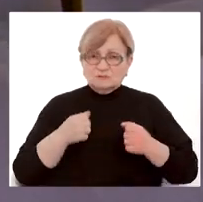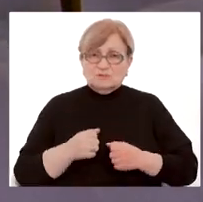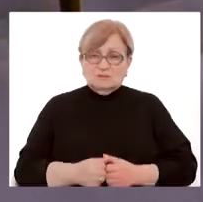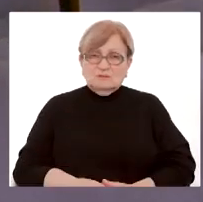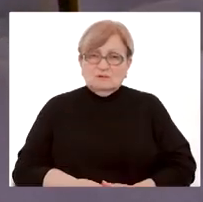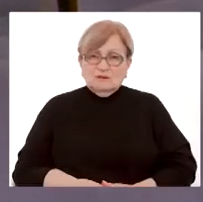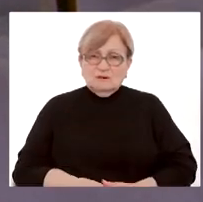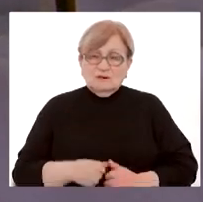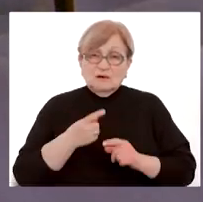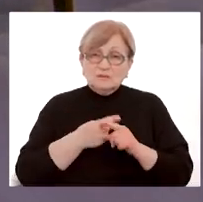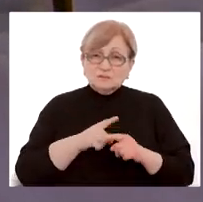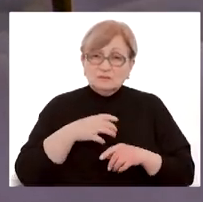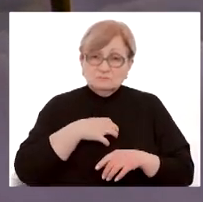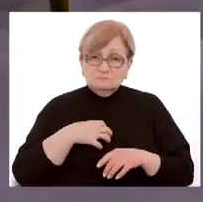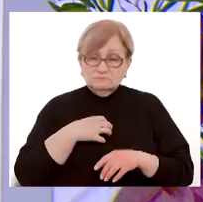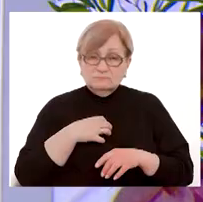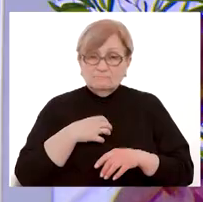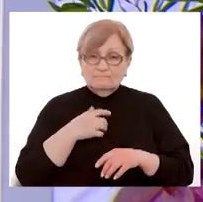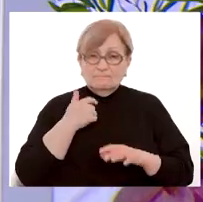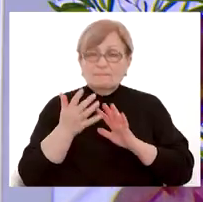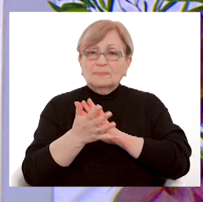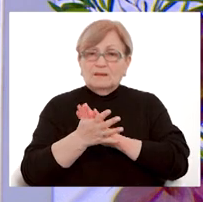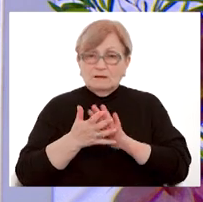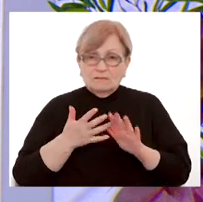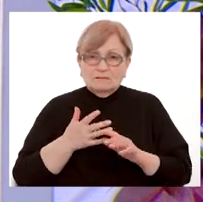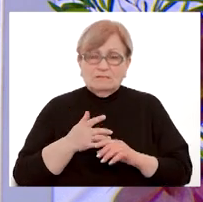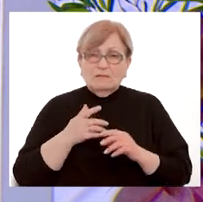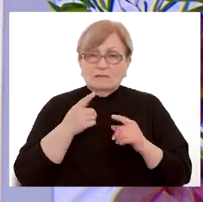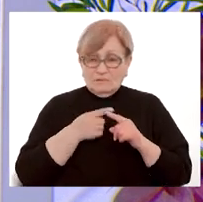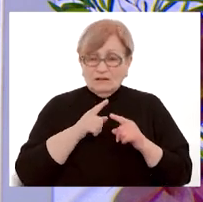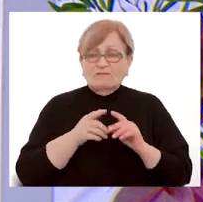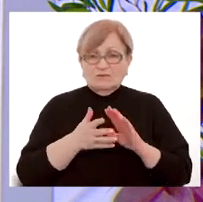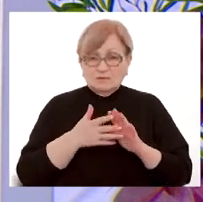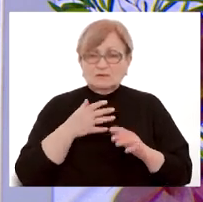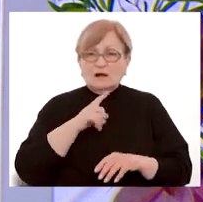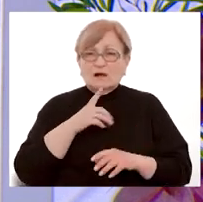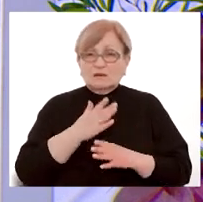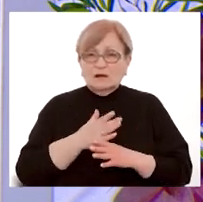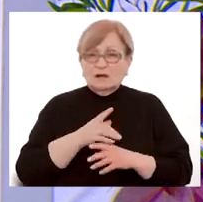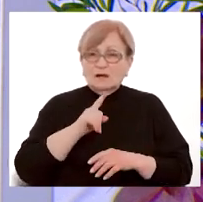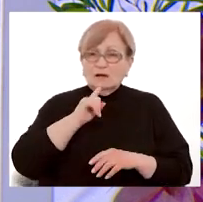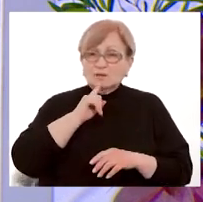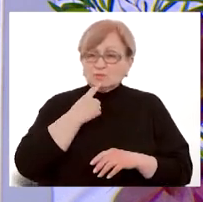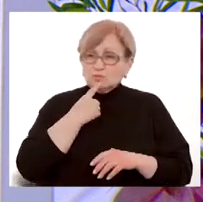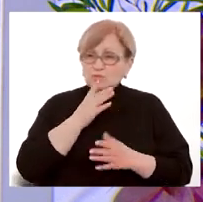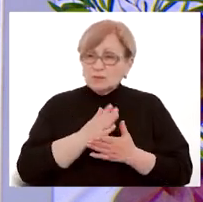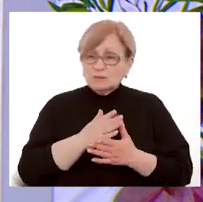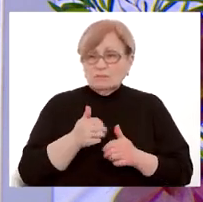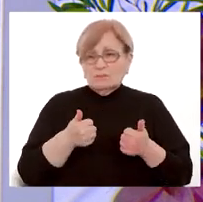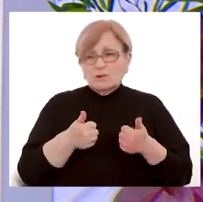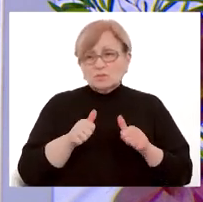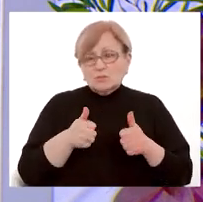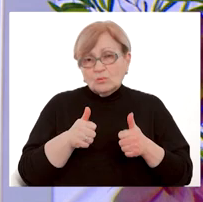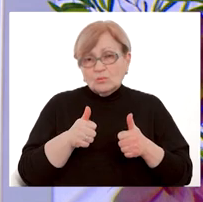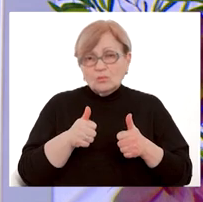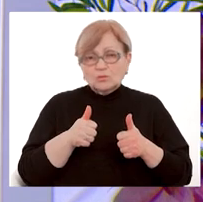ამიტომ ხო ძალიან მნიშვნელოვანია და ერთხელ გასაგებია თქვა რაც არის და რატომაც არის მნიშვნელოვანი, მაგრამ რთული ამ ამბავში ის არის, რომ აი როგორ უნდა